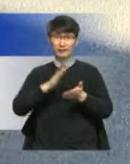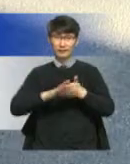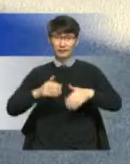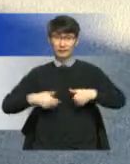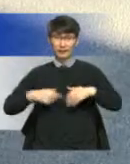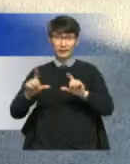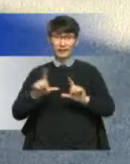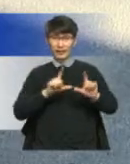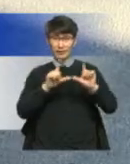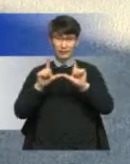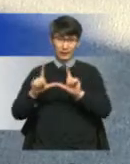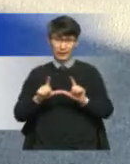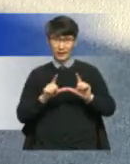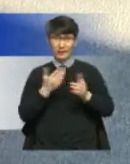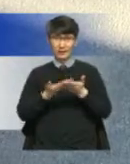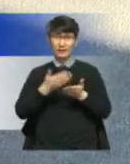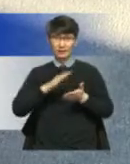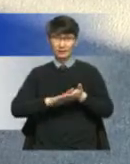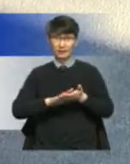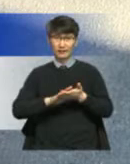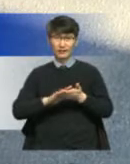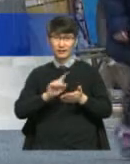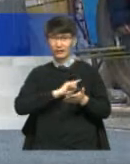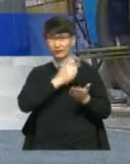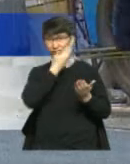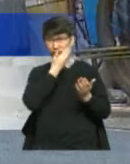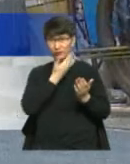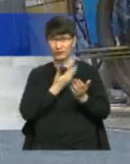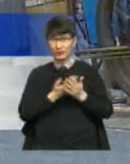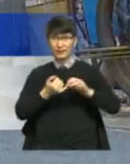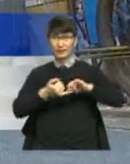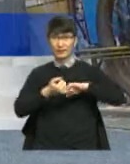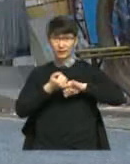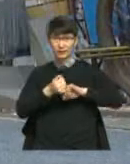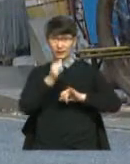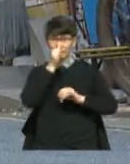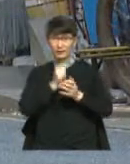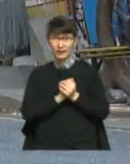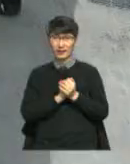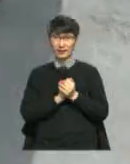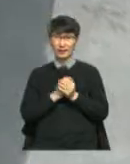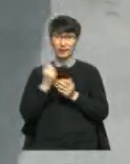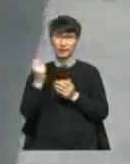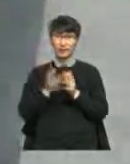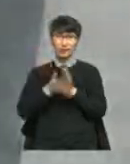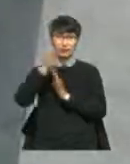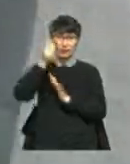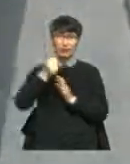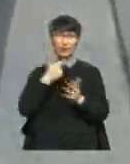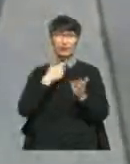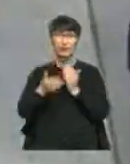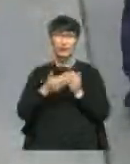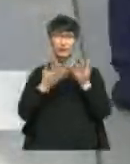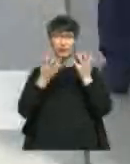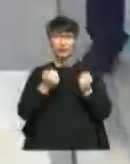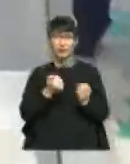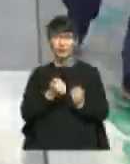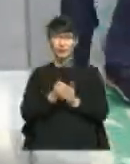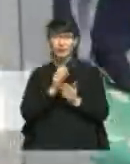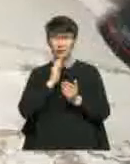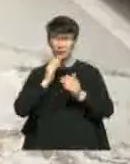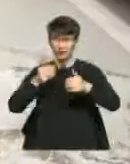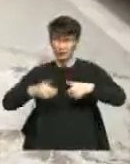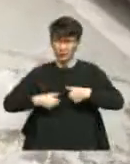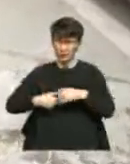필요한 생활 soc 에 개선을 가장 중요한 허공 약으로 삼고 있습니다 또한 구청장 경험으로 인해 국민들이 정말